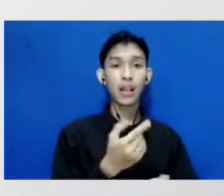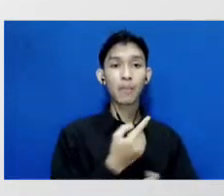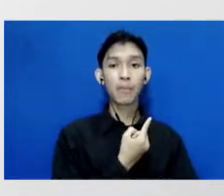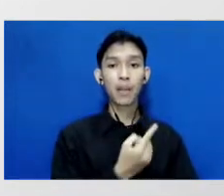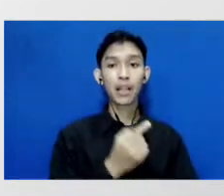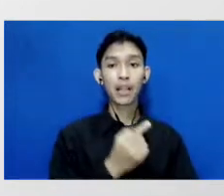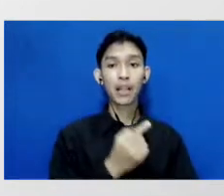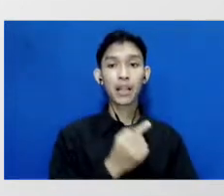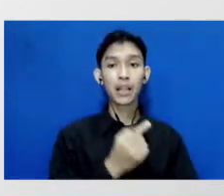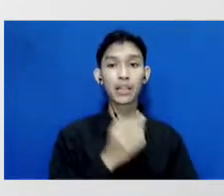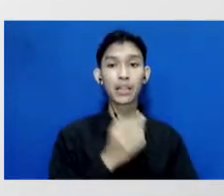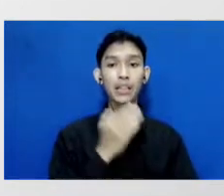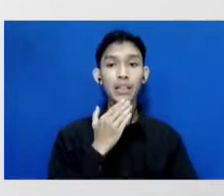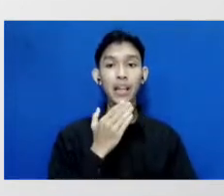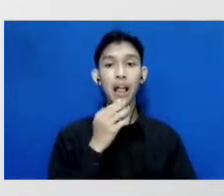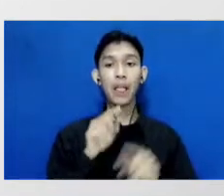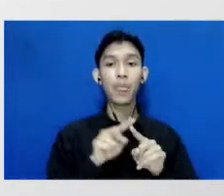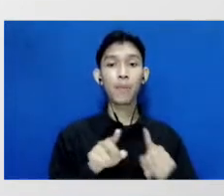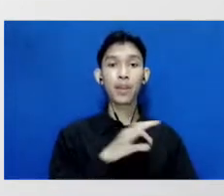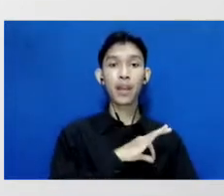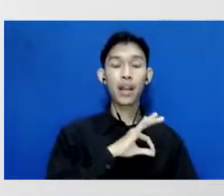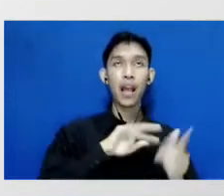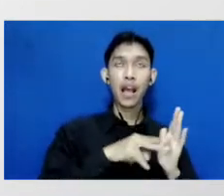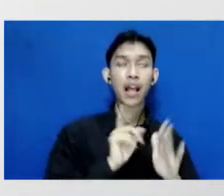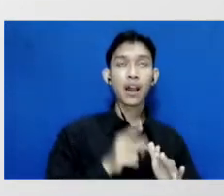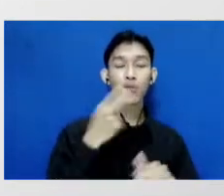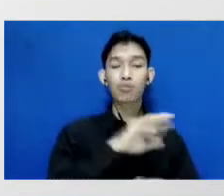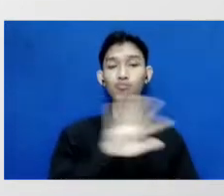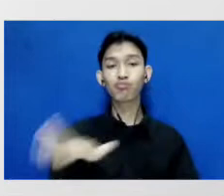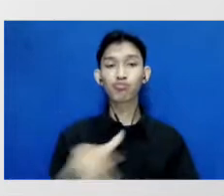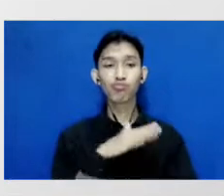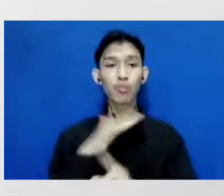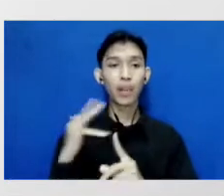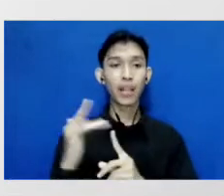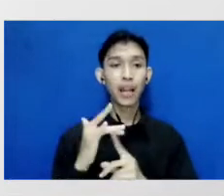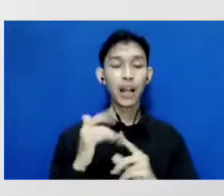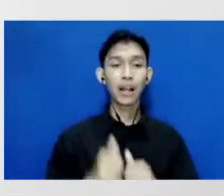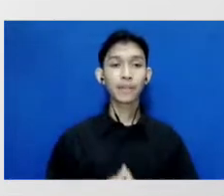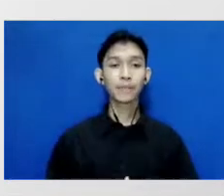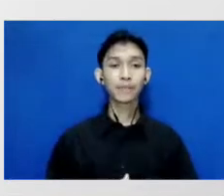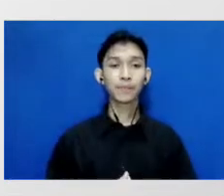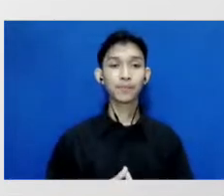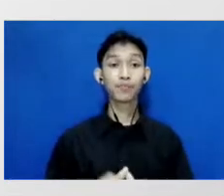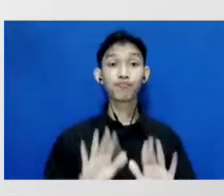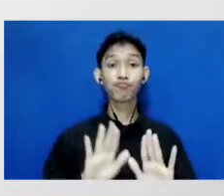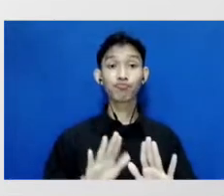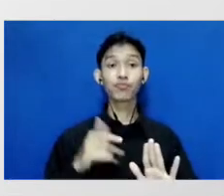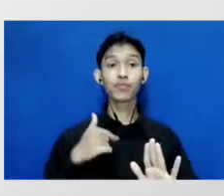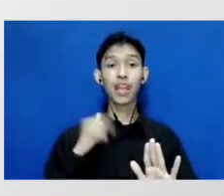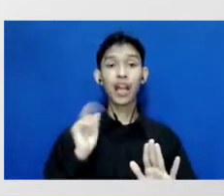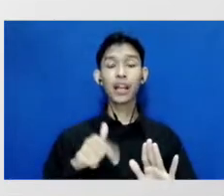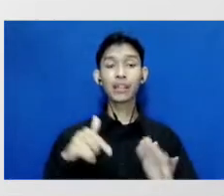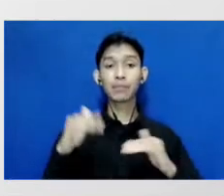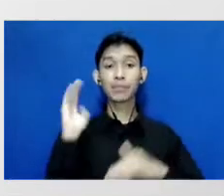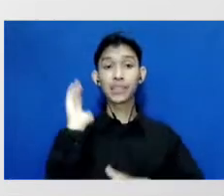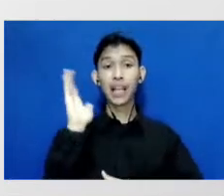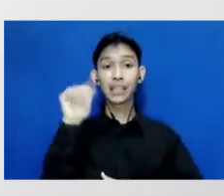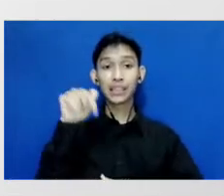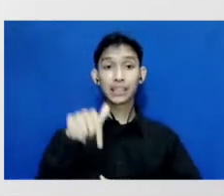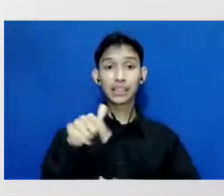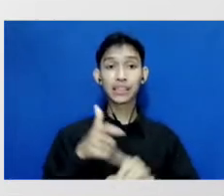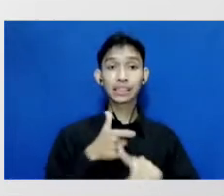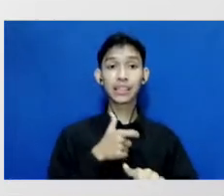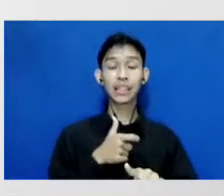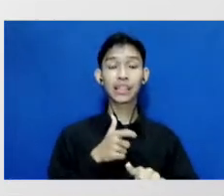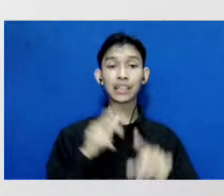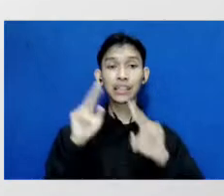namun bermakna untuk semua lapisan masyarakat. Selain itu, saya juga mendasarkan presentasi saya ini dari riset